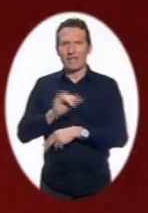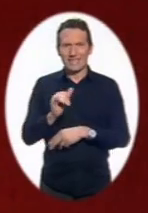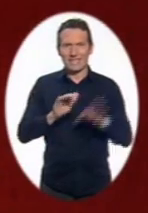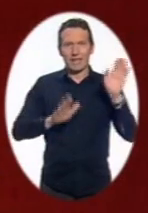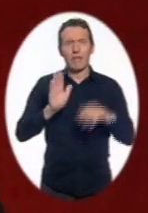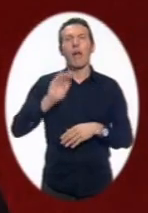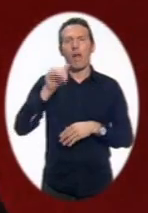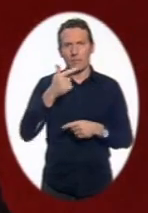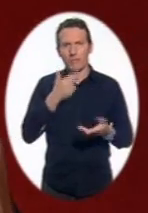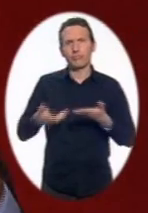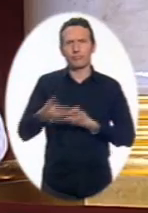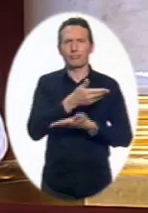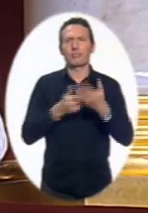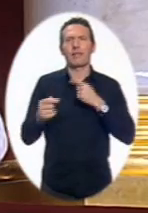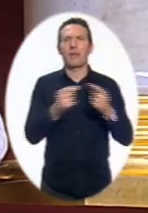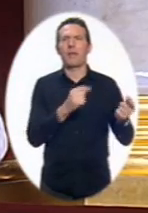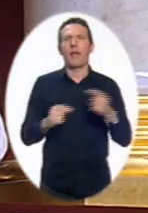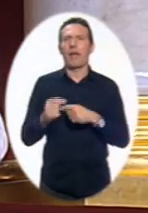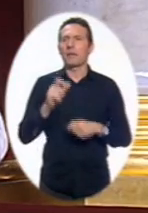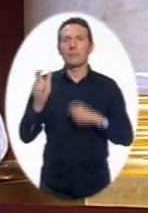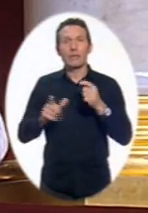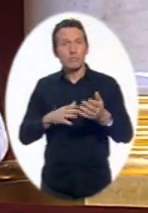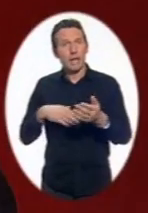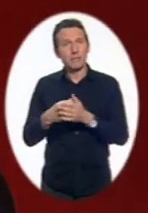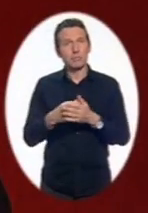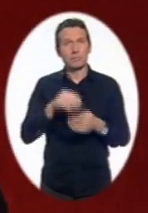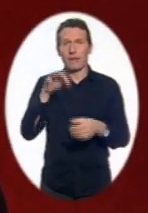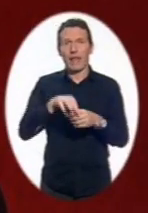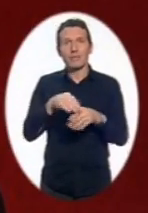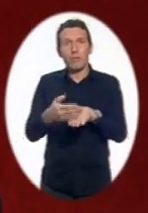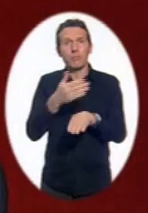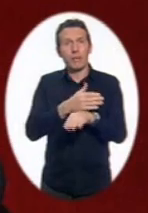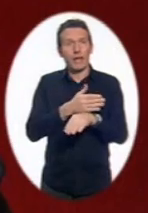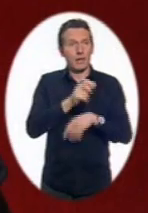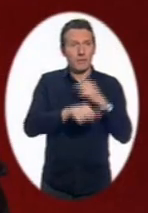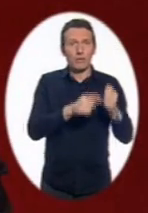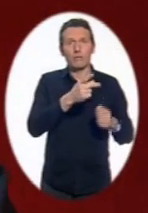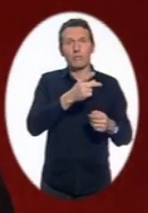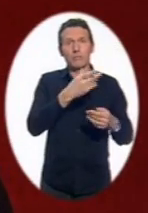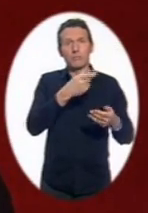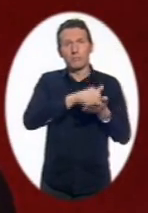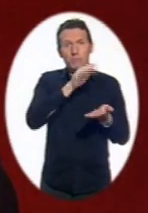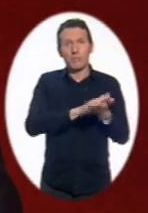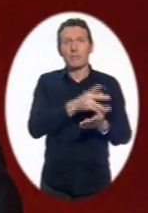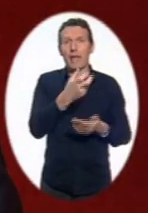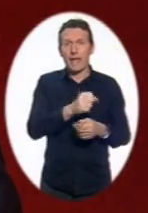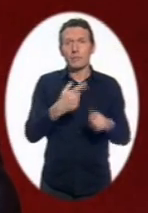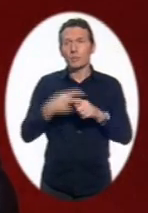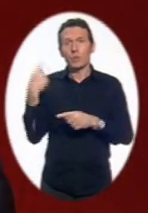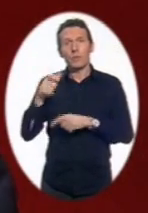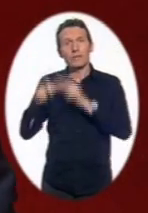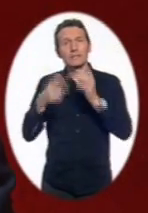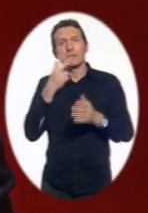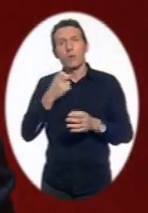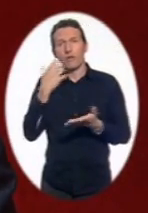ensuite le débat aura lieu pour que ceux qui participeront à la primaire pas seulement les adhérents du parti socialiste mais les citoyens qui veul changer les choses en